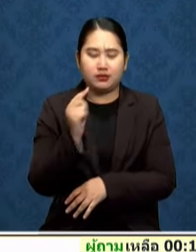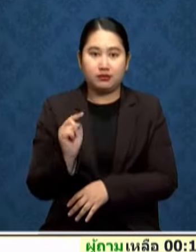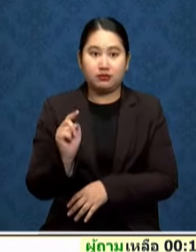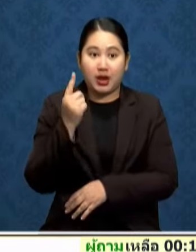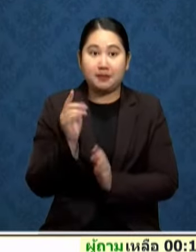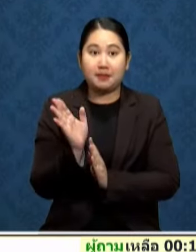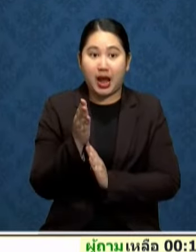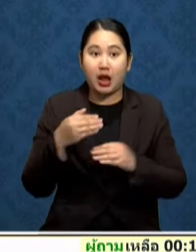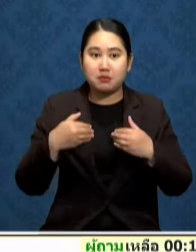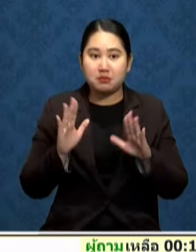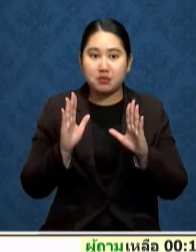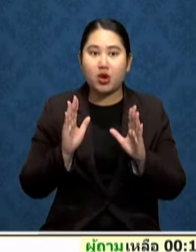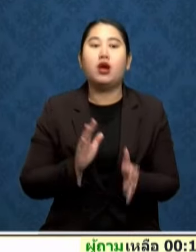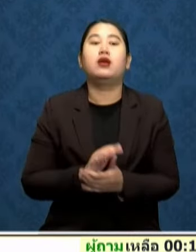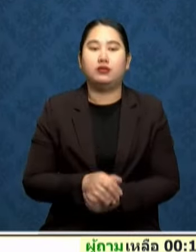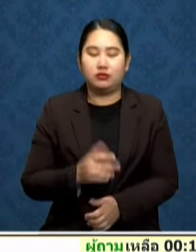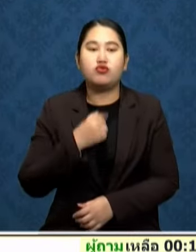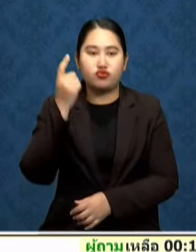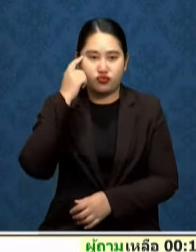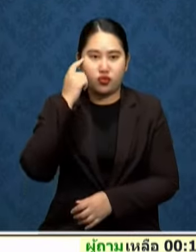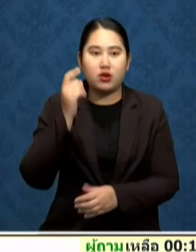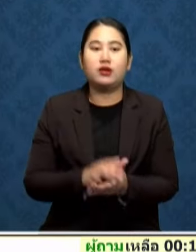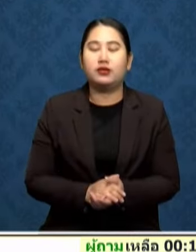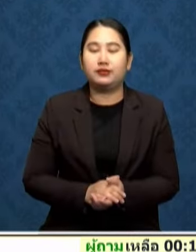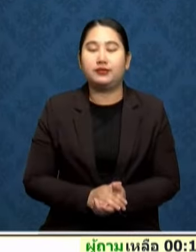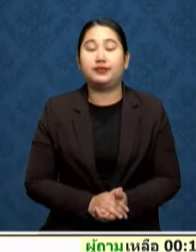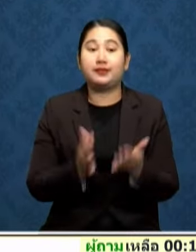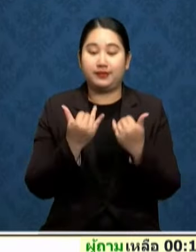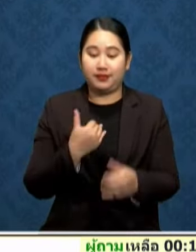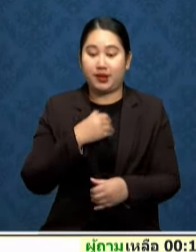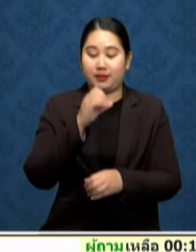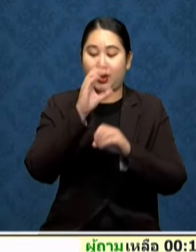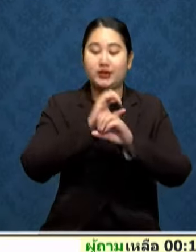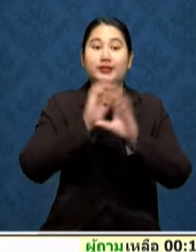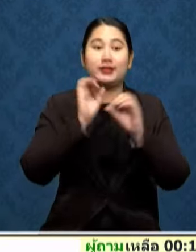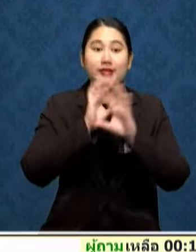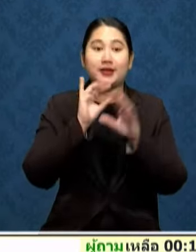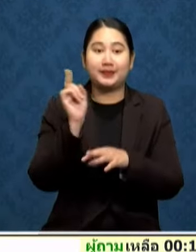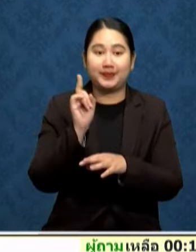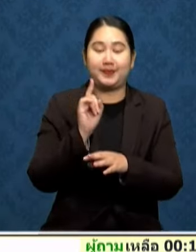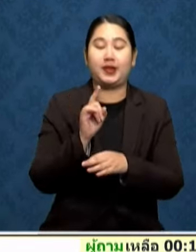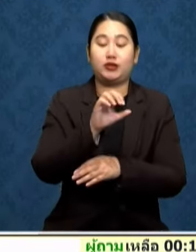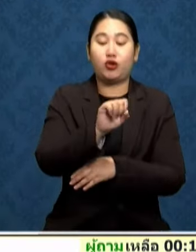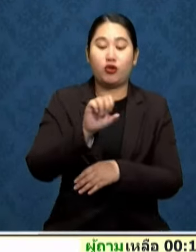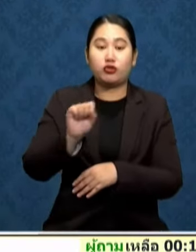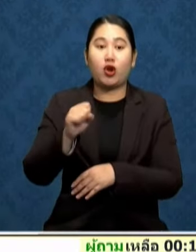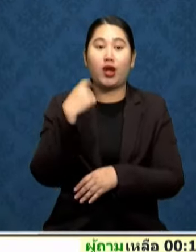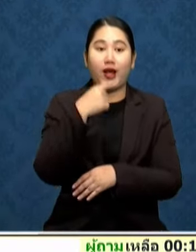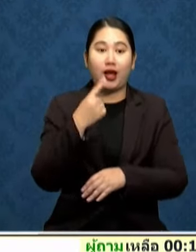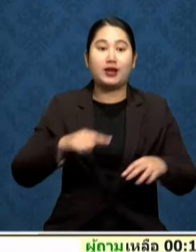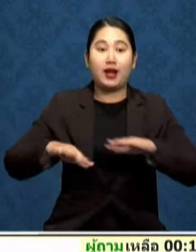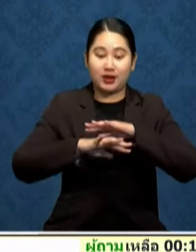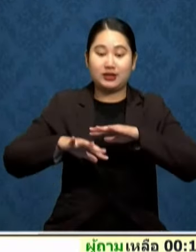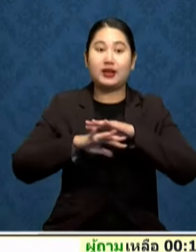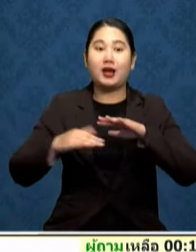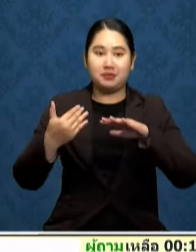ต่อแล้วก็นำมารับผิดชอบต่อไปนะครับดังนั้นเองครับผมยืนยันต่อท่านประธานครับว่าถ้าเพื่อนสมาชิกหรือท่านใดมีหลักฐาน